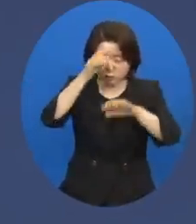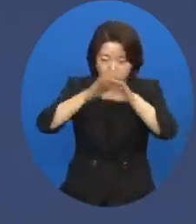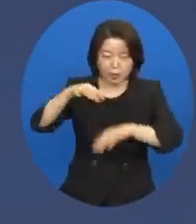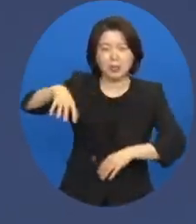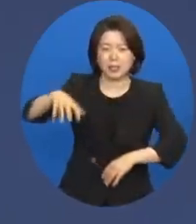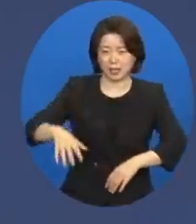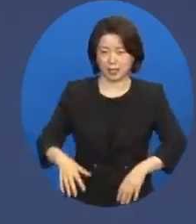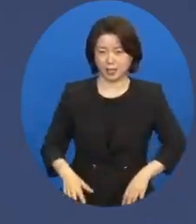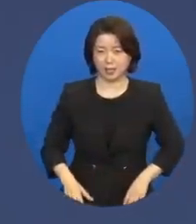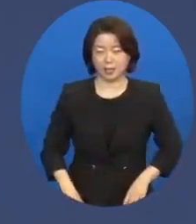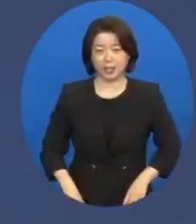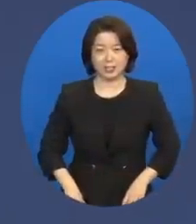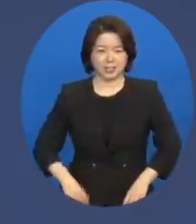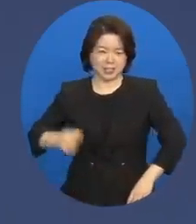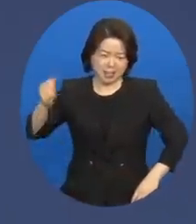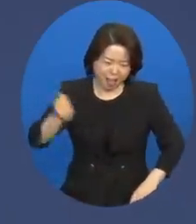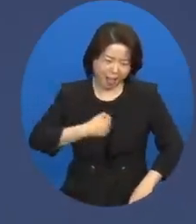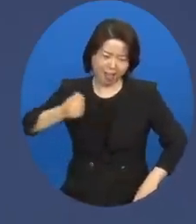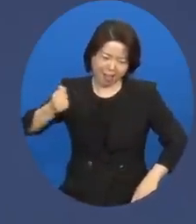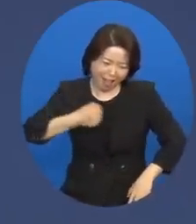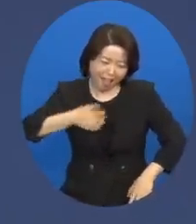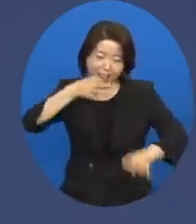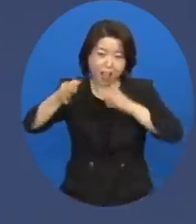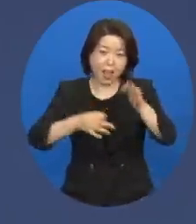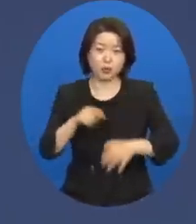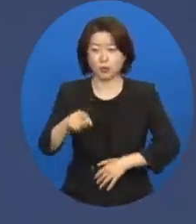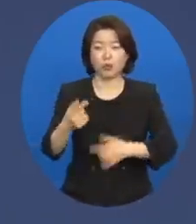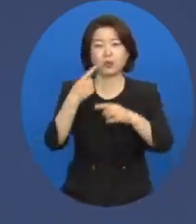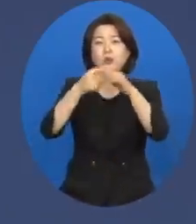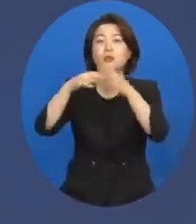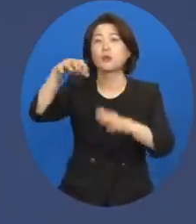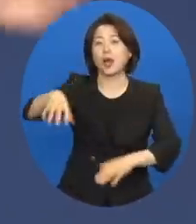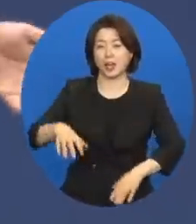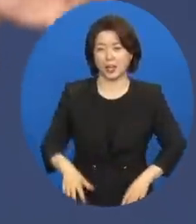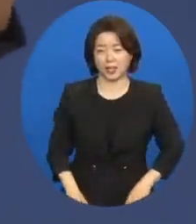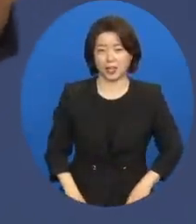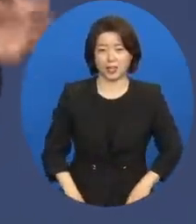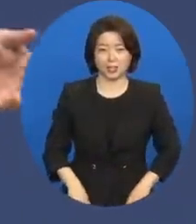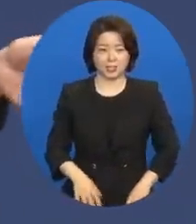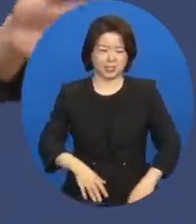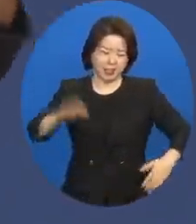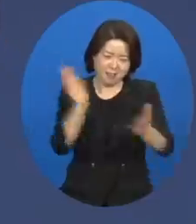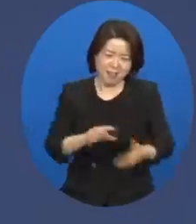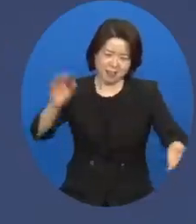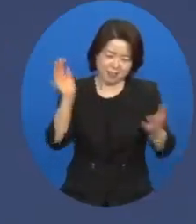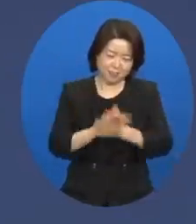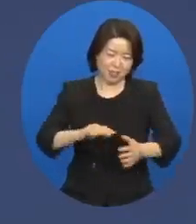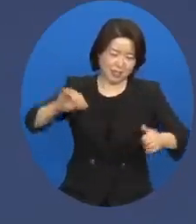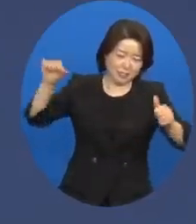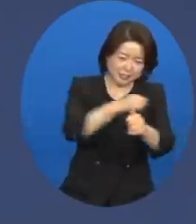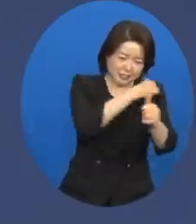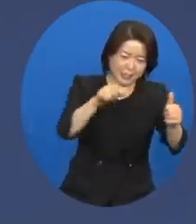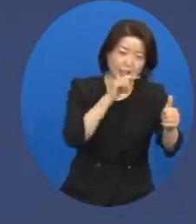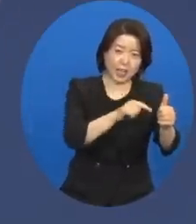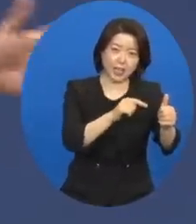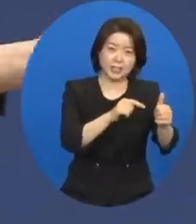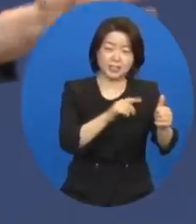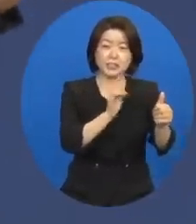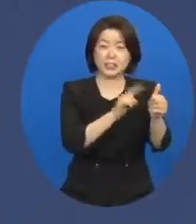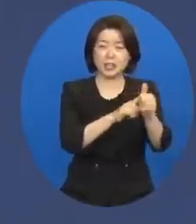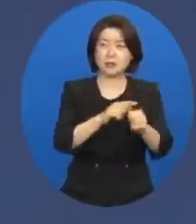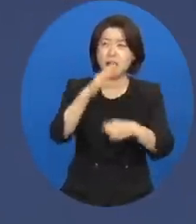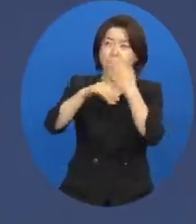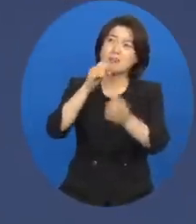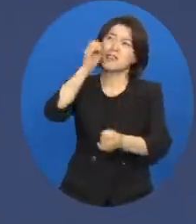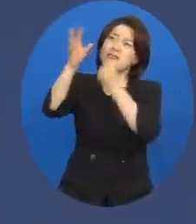울고 한탄을 신세 한탄을 해도 그렇고 그냥 그 속색이고 때리고 손찌고 많은 신랑놈들 그냥 하나님 앞에 일러